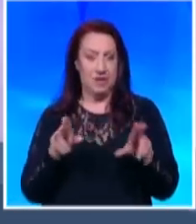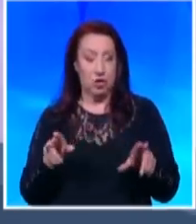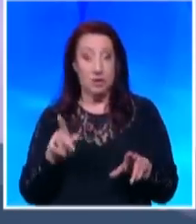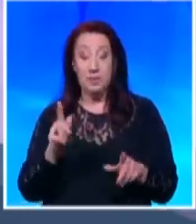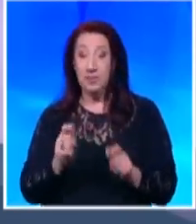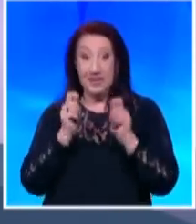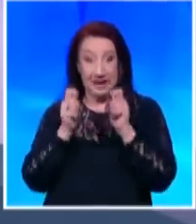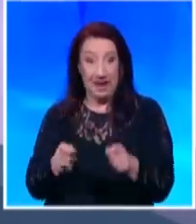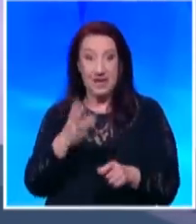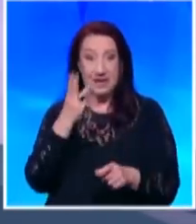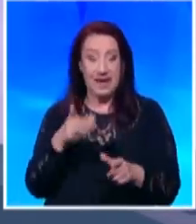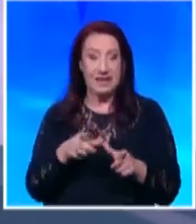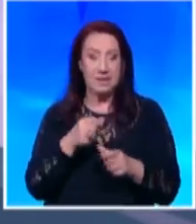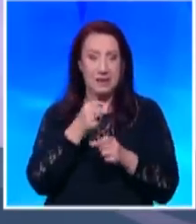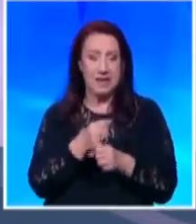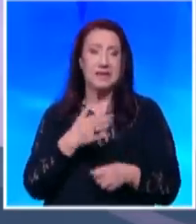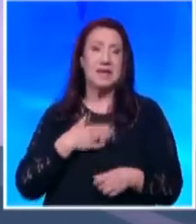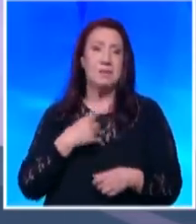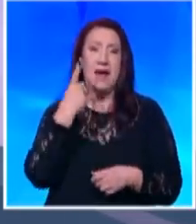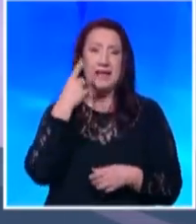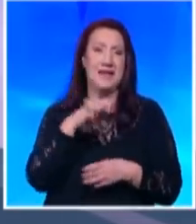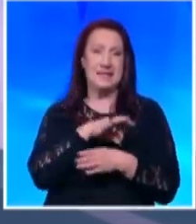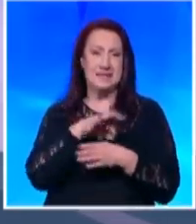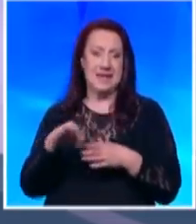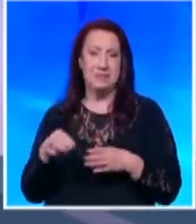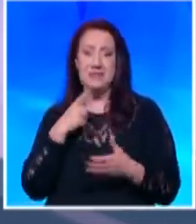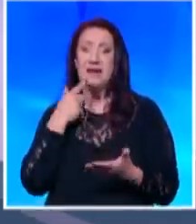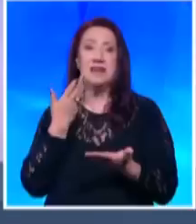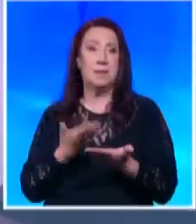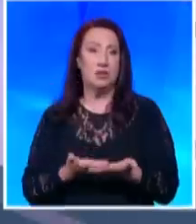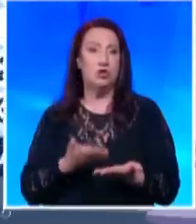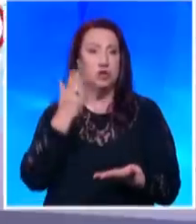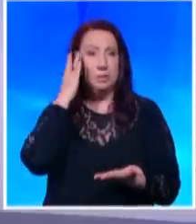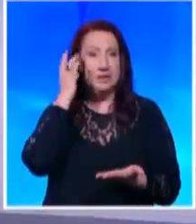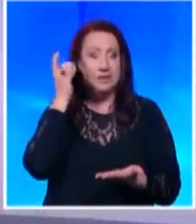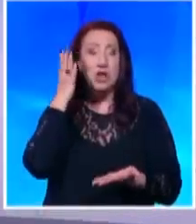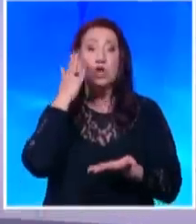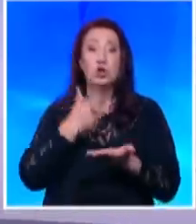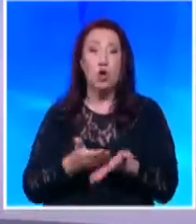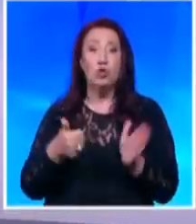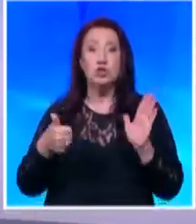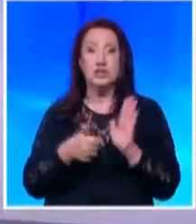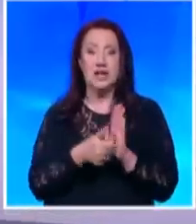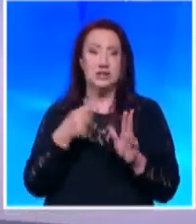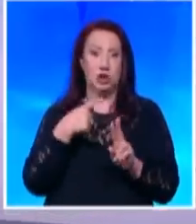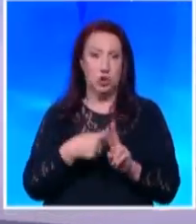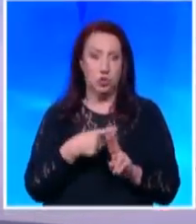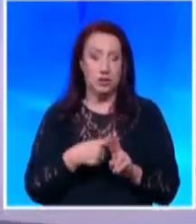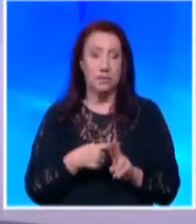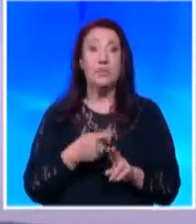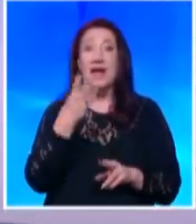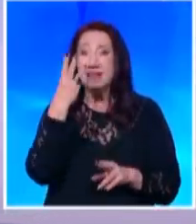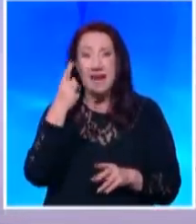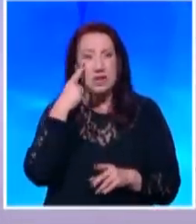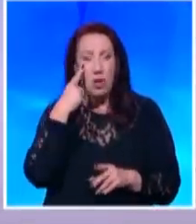но само за да посочи евентуален премиер, т.е. около 16 юни. Ако и третият опит се провели, президентът разпуска